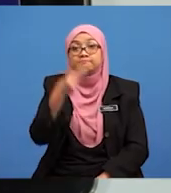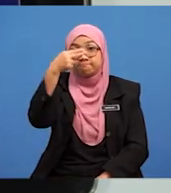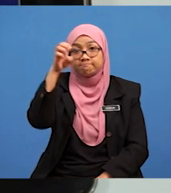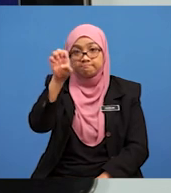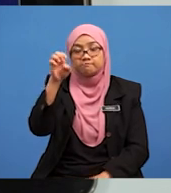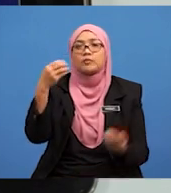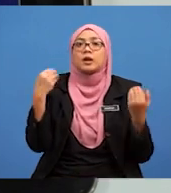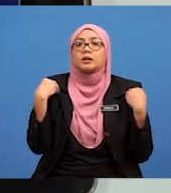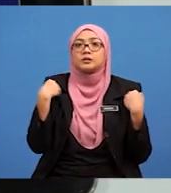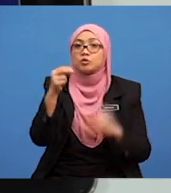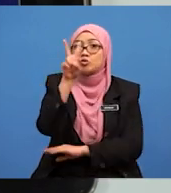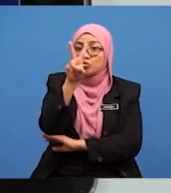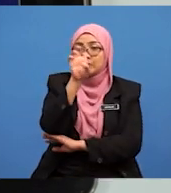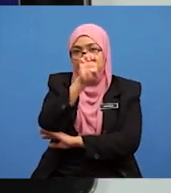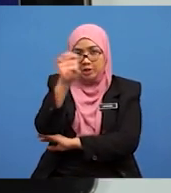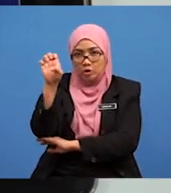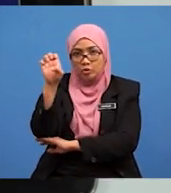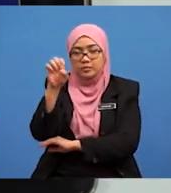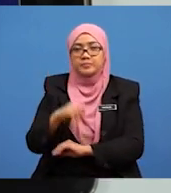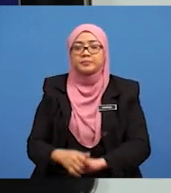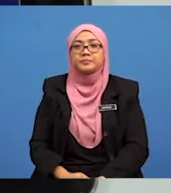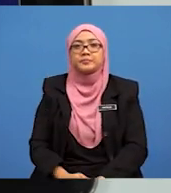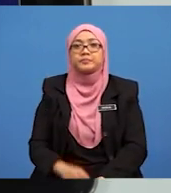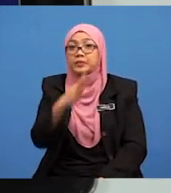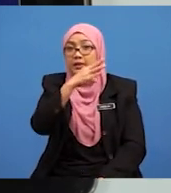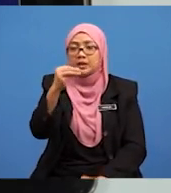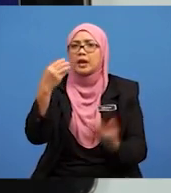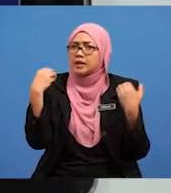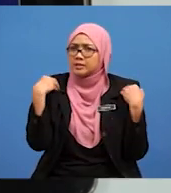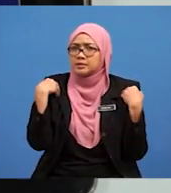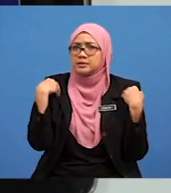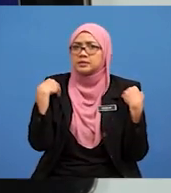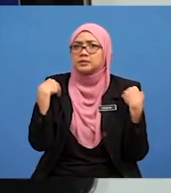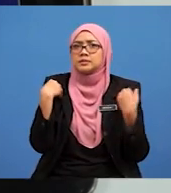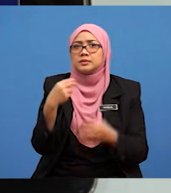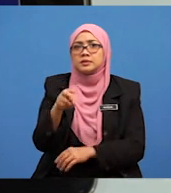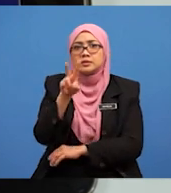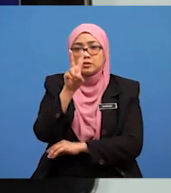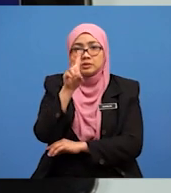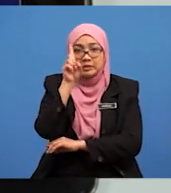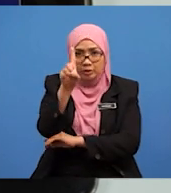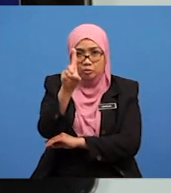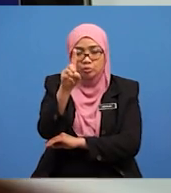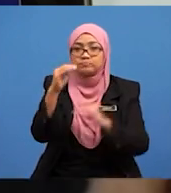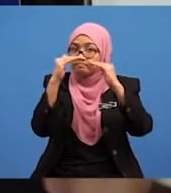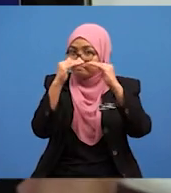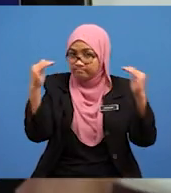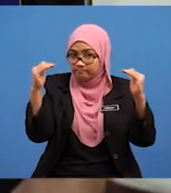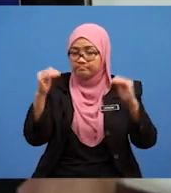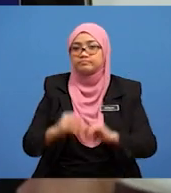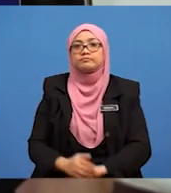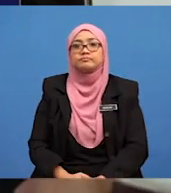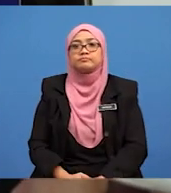Helium mempunyai dua elektron dan mempunyai satu petala, manakala neon